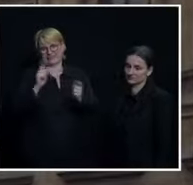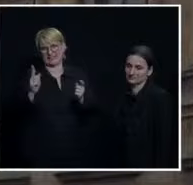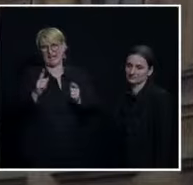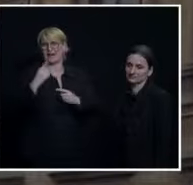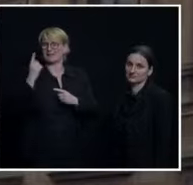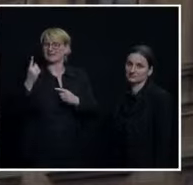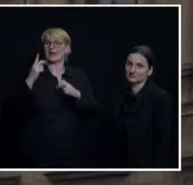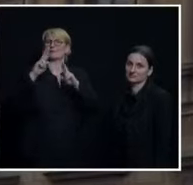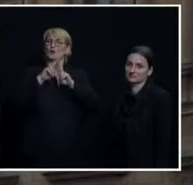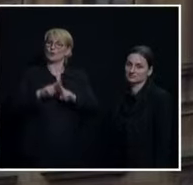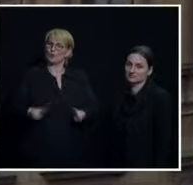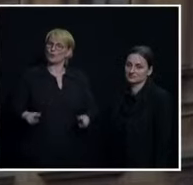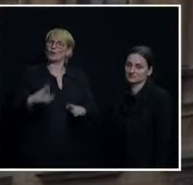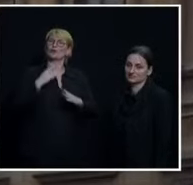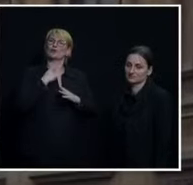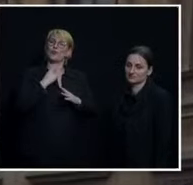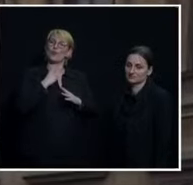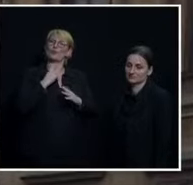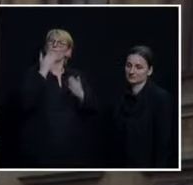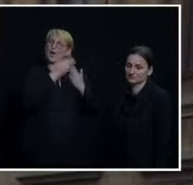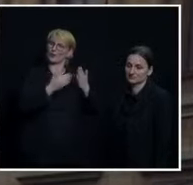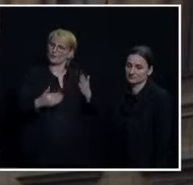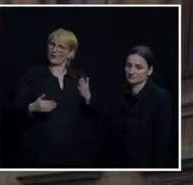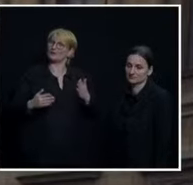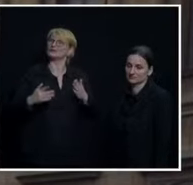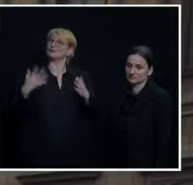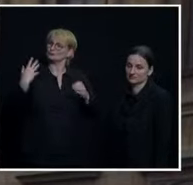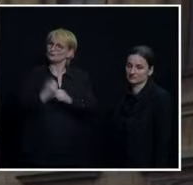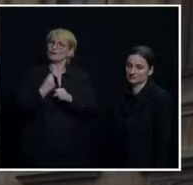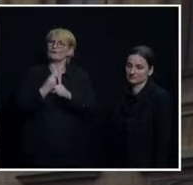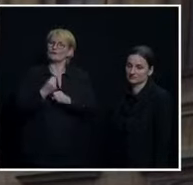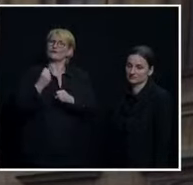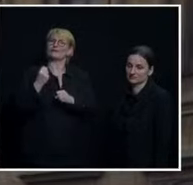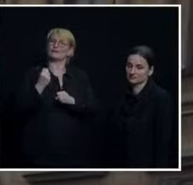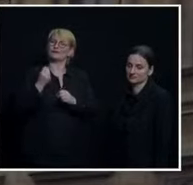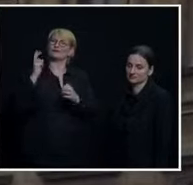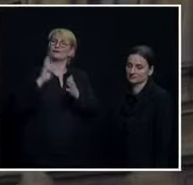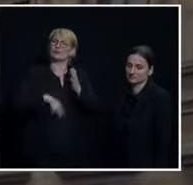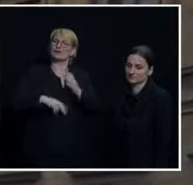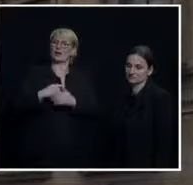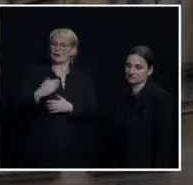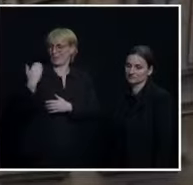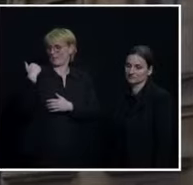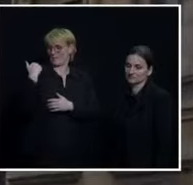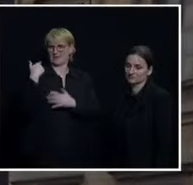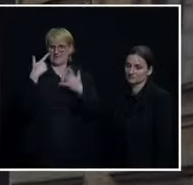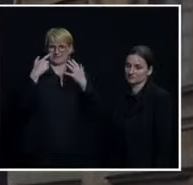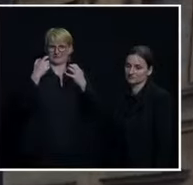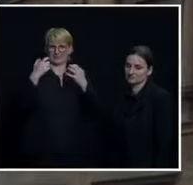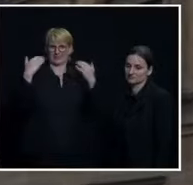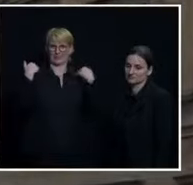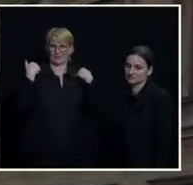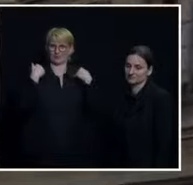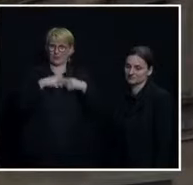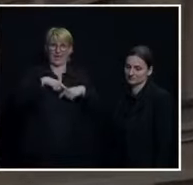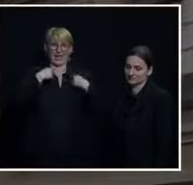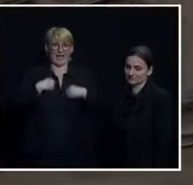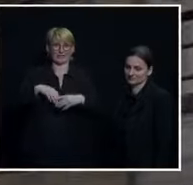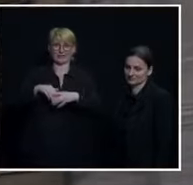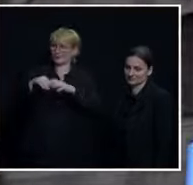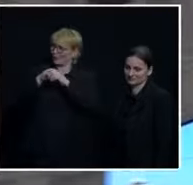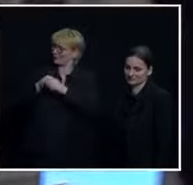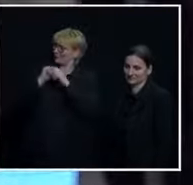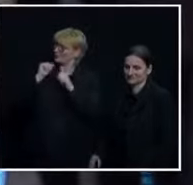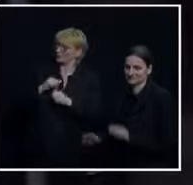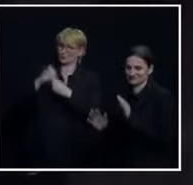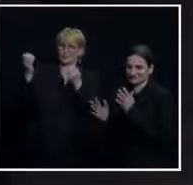mit den eigenen Argumenten zu überzeugen. Vor wenigen Tagen ist er 70 Jahre alt geworden und wir gratulieren ganz herzlich.